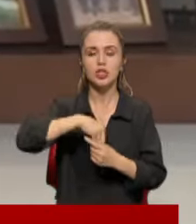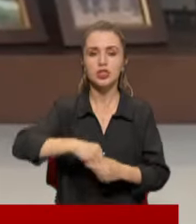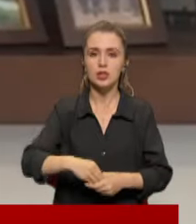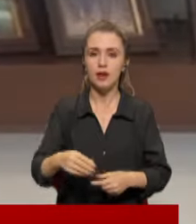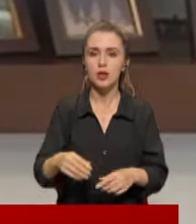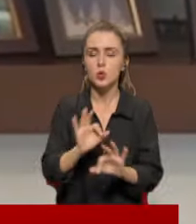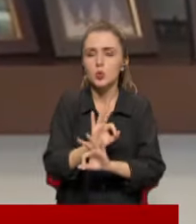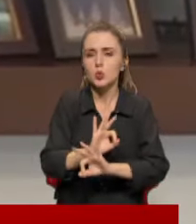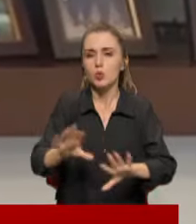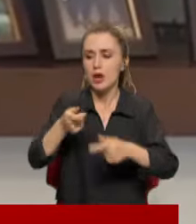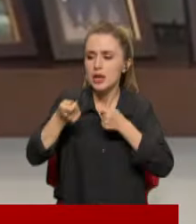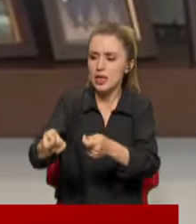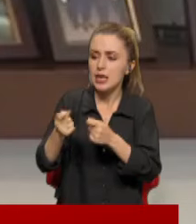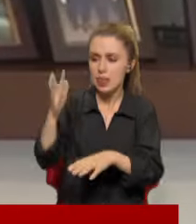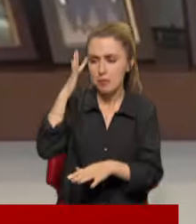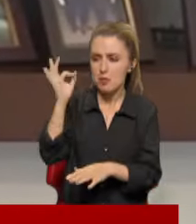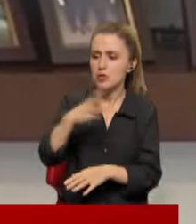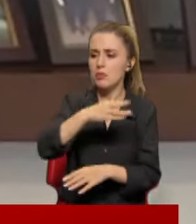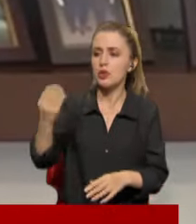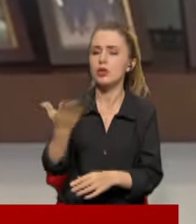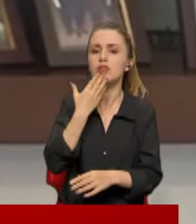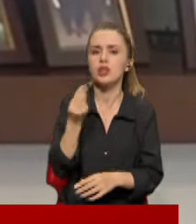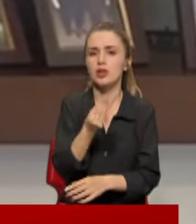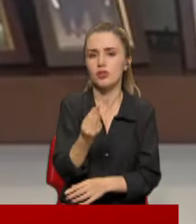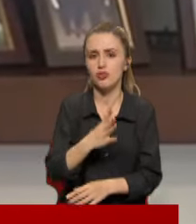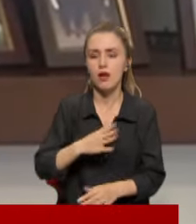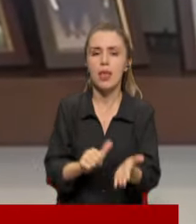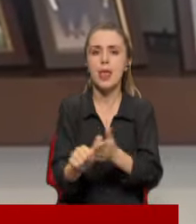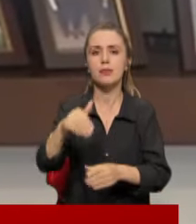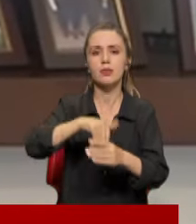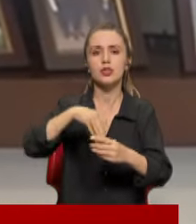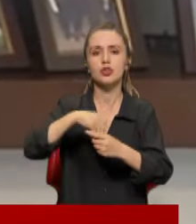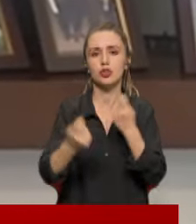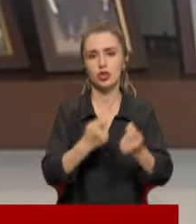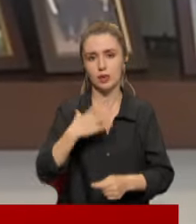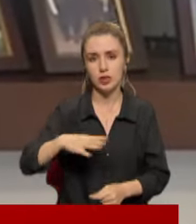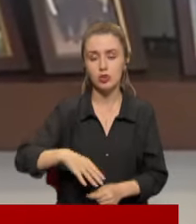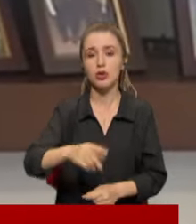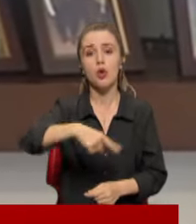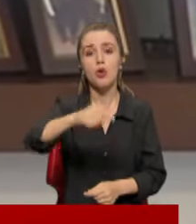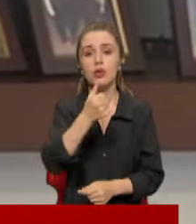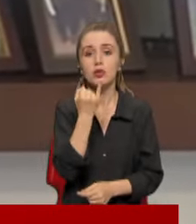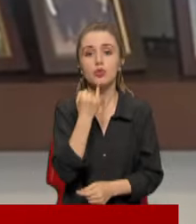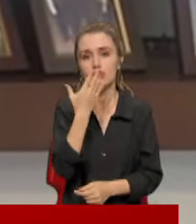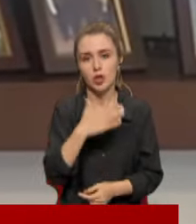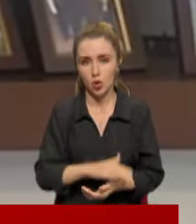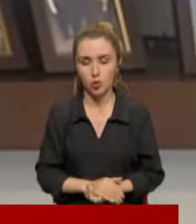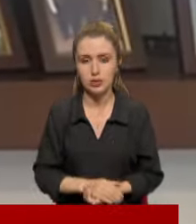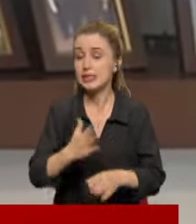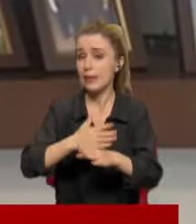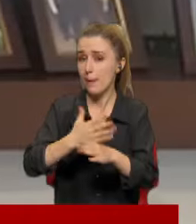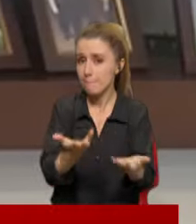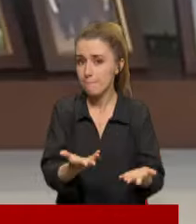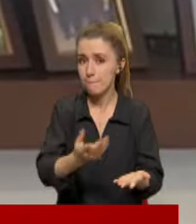iyi yetişmiş, iyi eğitim almış milyonlarca gencimiz var. Hepsi mecliste çalışmak ister ama hiçbirisi mecliste iş bulamıyor. Niye biliyor